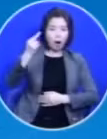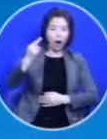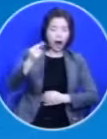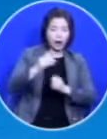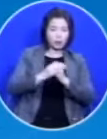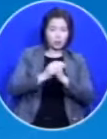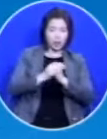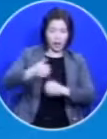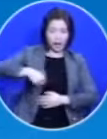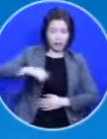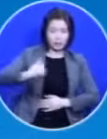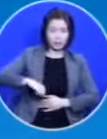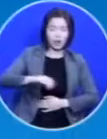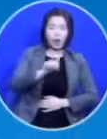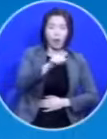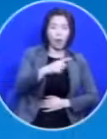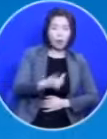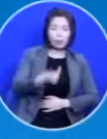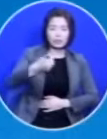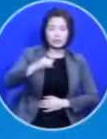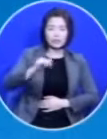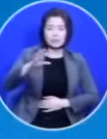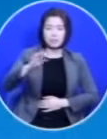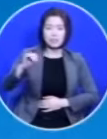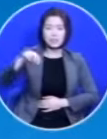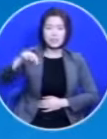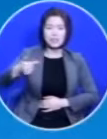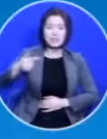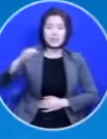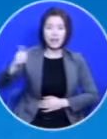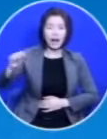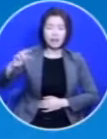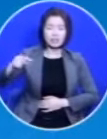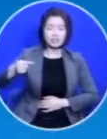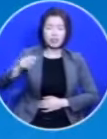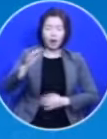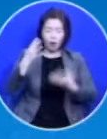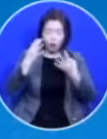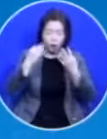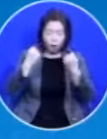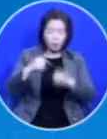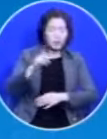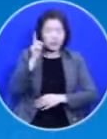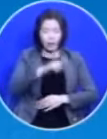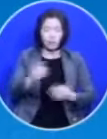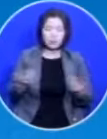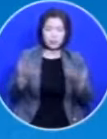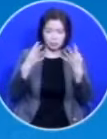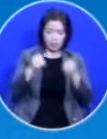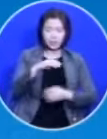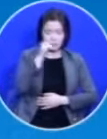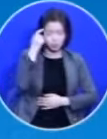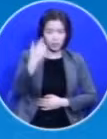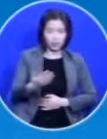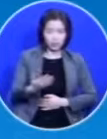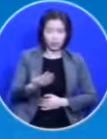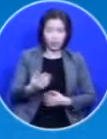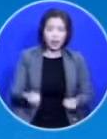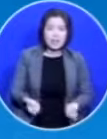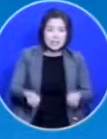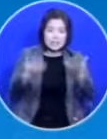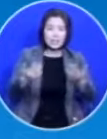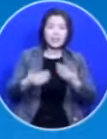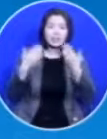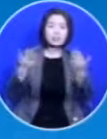경우에는 얼마나적인 행을 했습니까 그래서 들이다가 하나님께